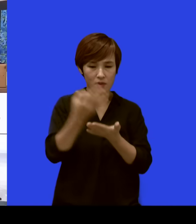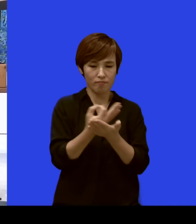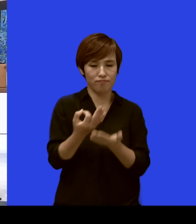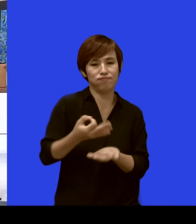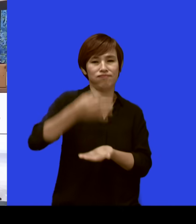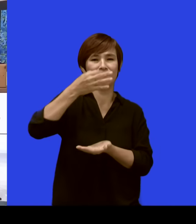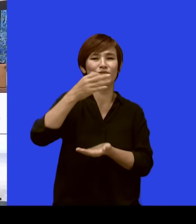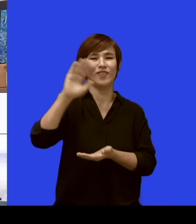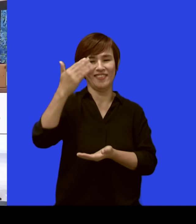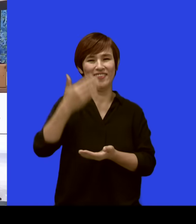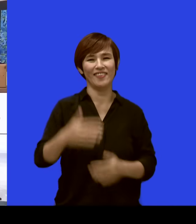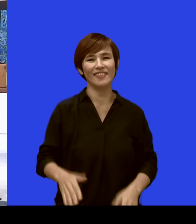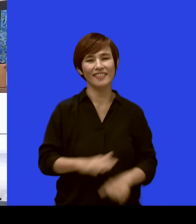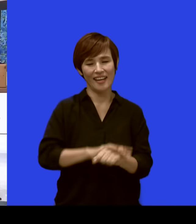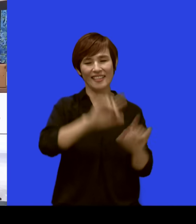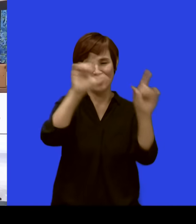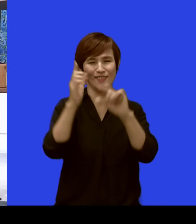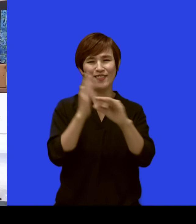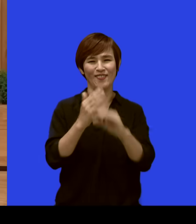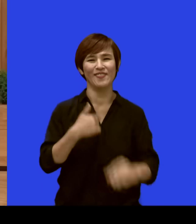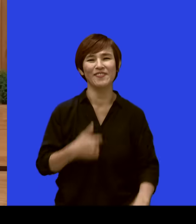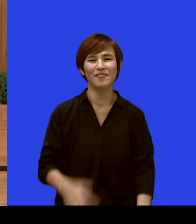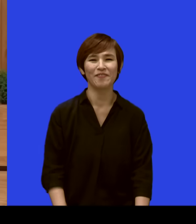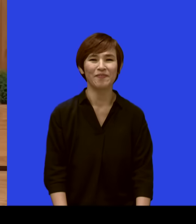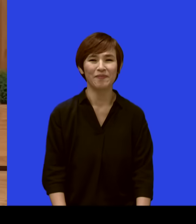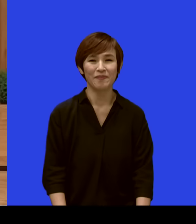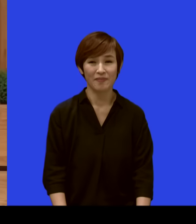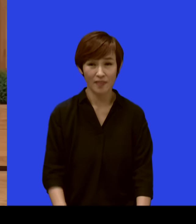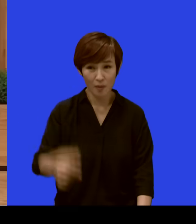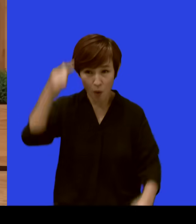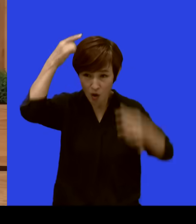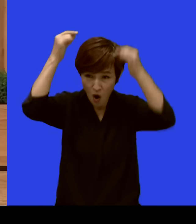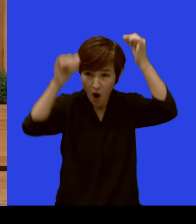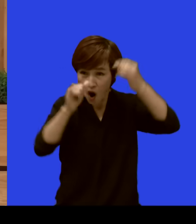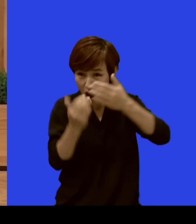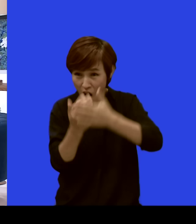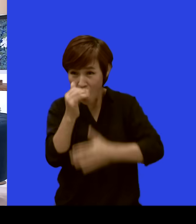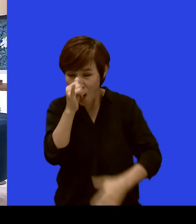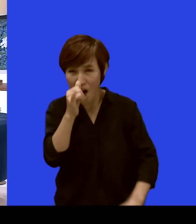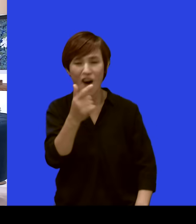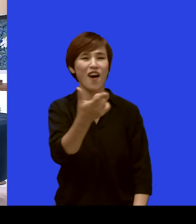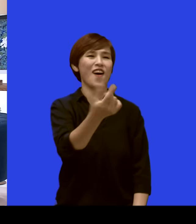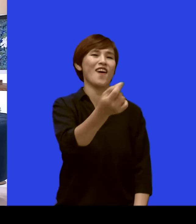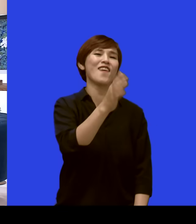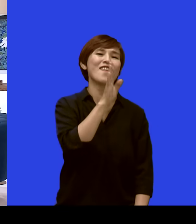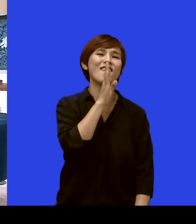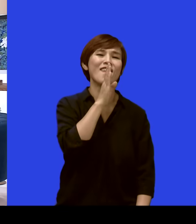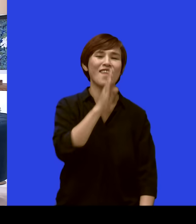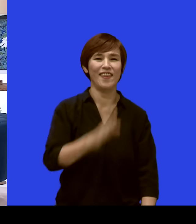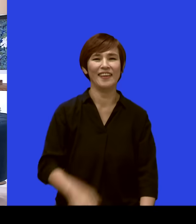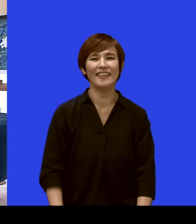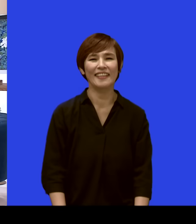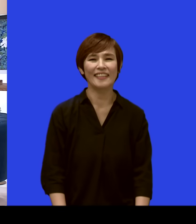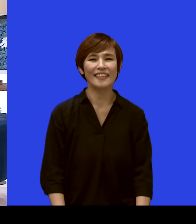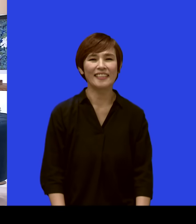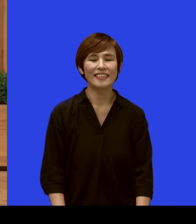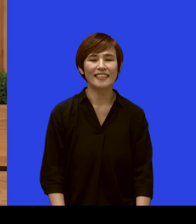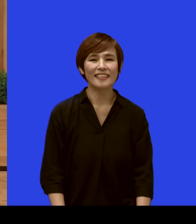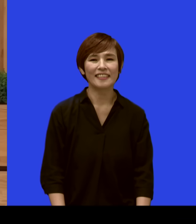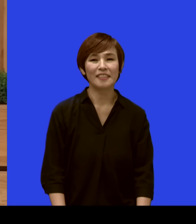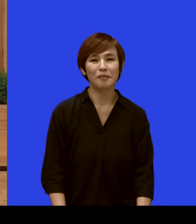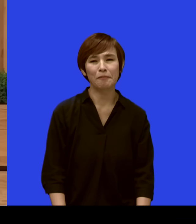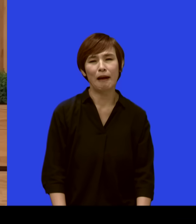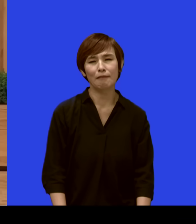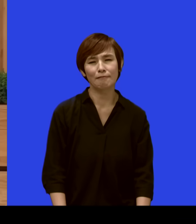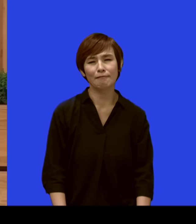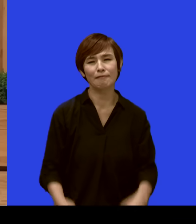잘 먹고 잘 살고 있습니다. 머리 다시 나셨어요? 어떻게 다시 났죠. 다시 났어요? 정상으로 돌아왔고요. 아휴,